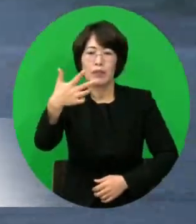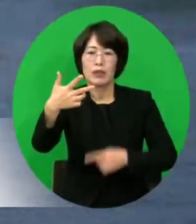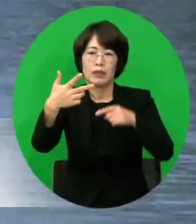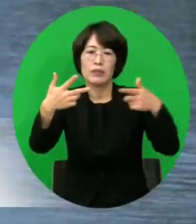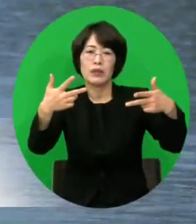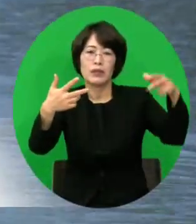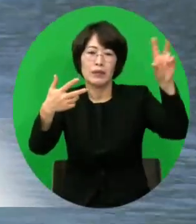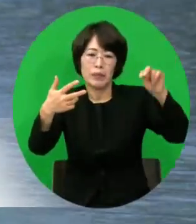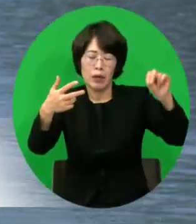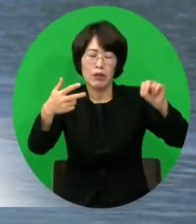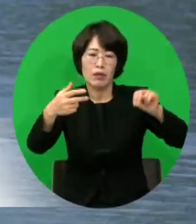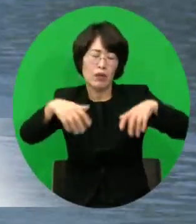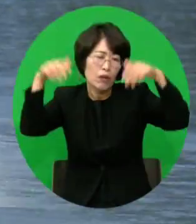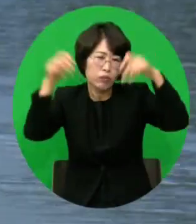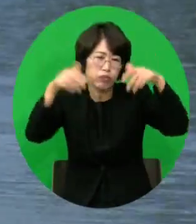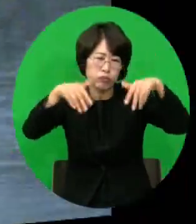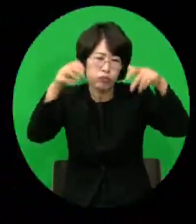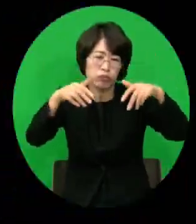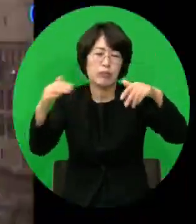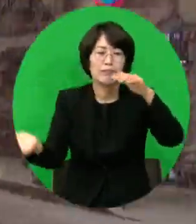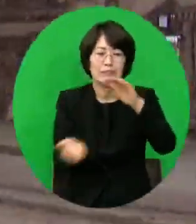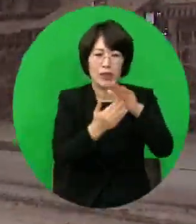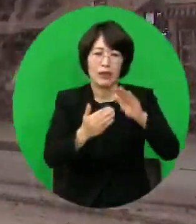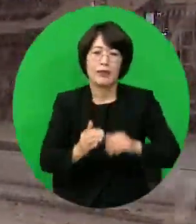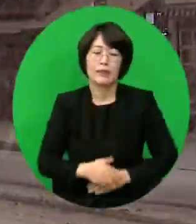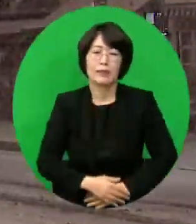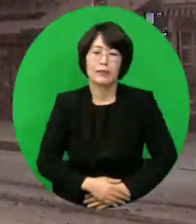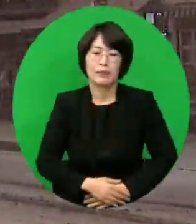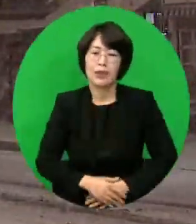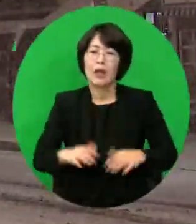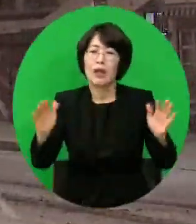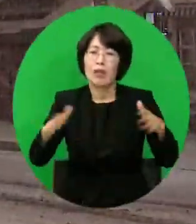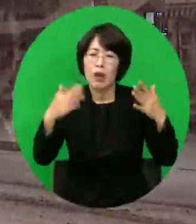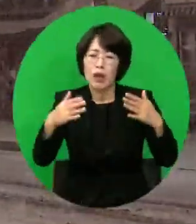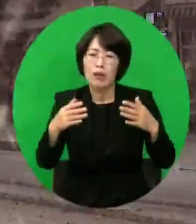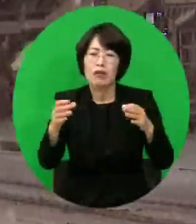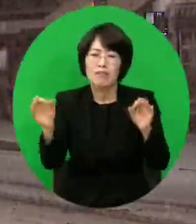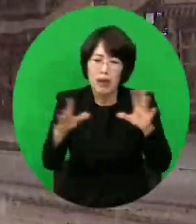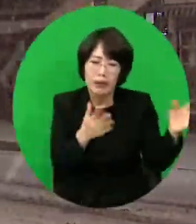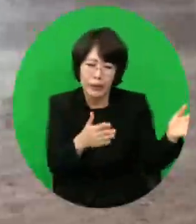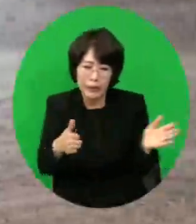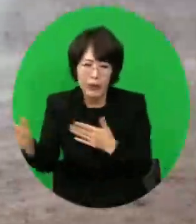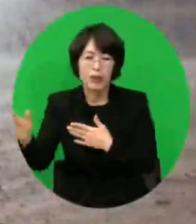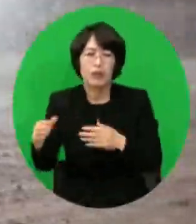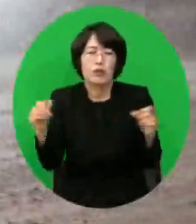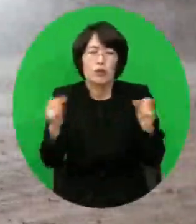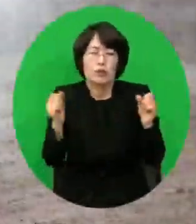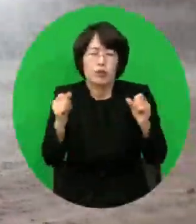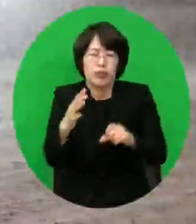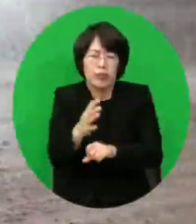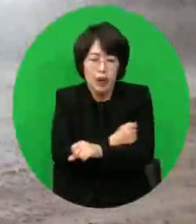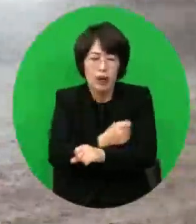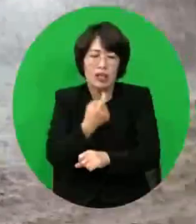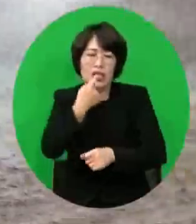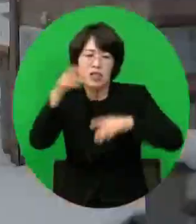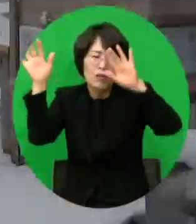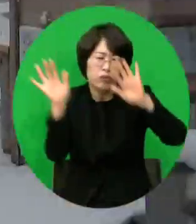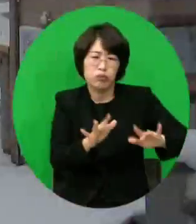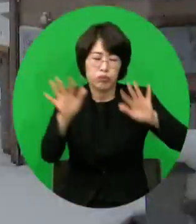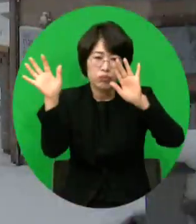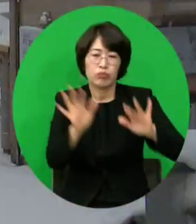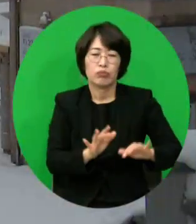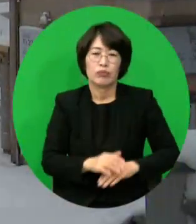758.7mm의 평균 강수량을 기록했습니다. 가을도 잠시 어느새 강추위와 함께 폭설이